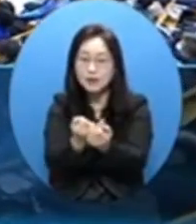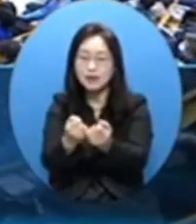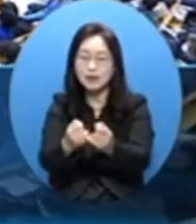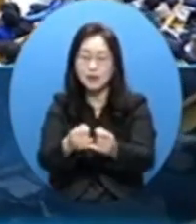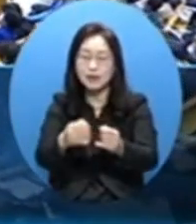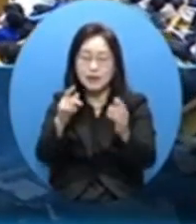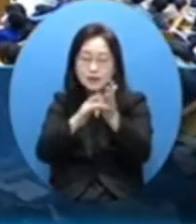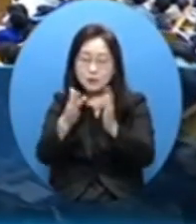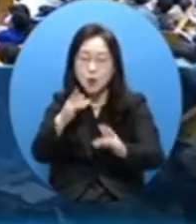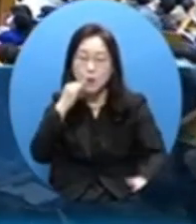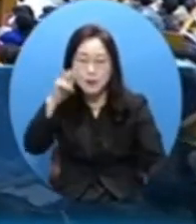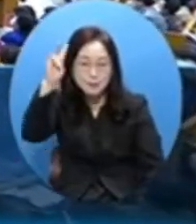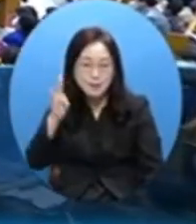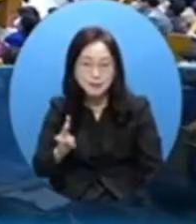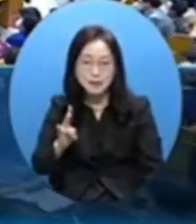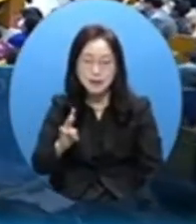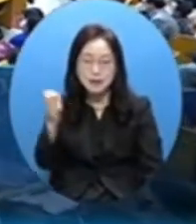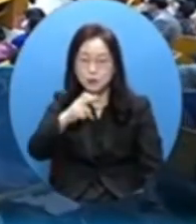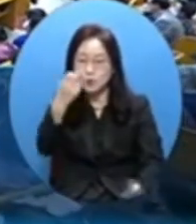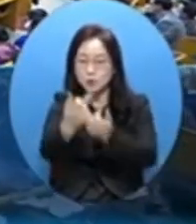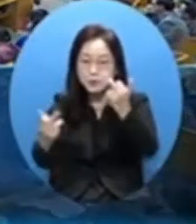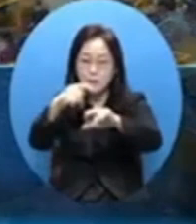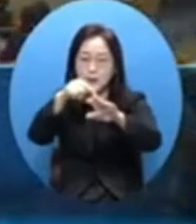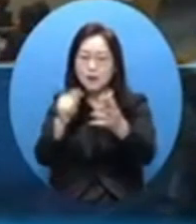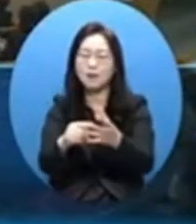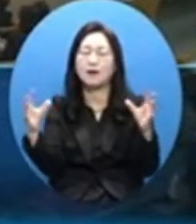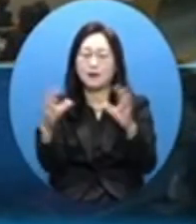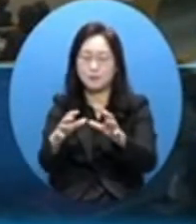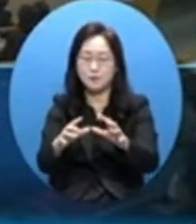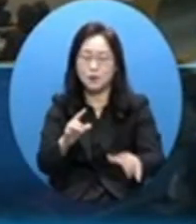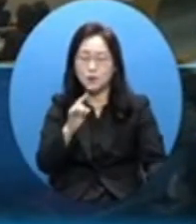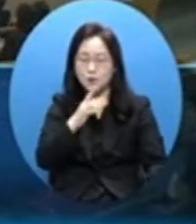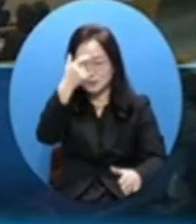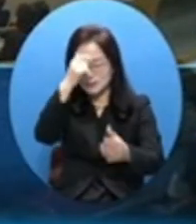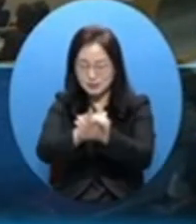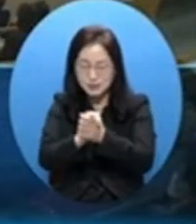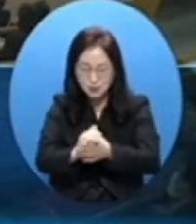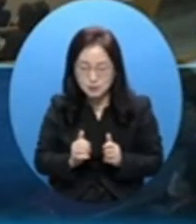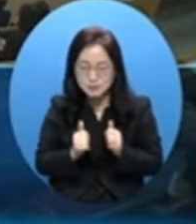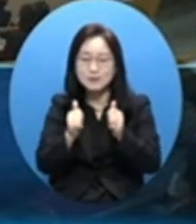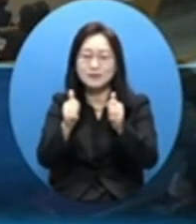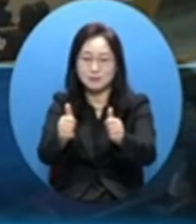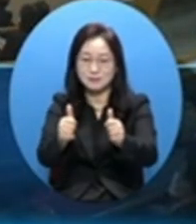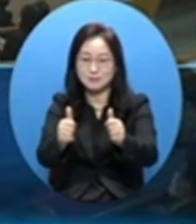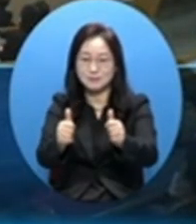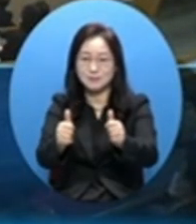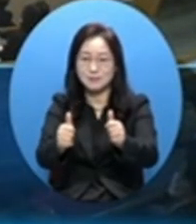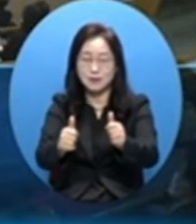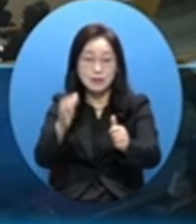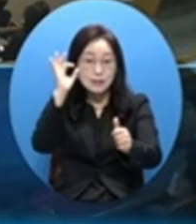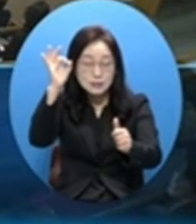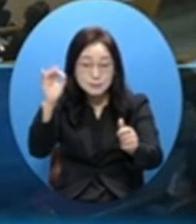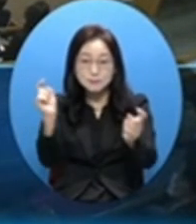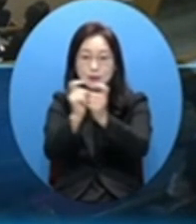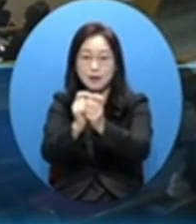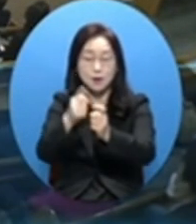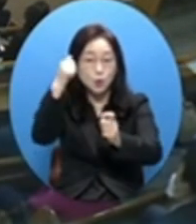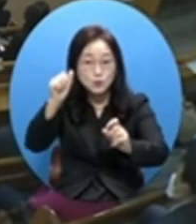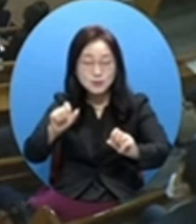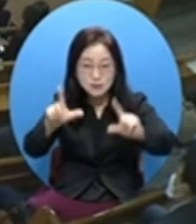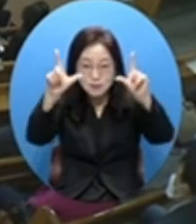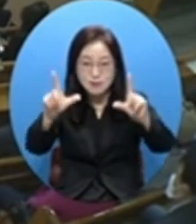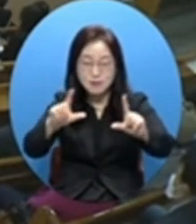어머니 마리아와 예수의 아들과 더불어 마음을 같이하여 오로지 기도에 힘써더라. 열흘째 되는 날 오순절날